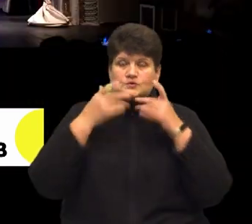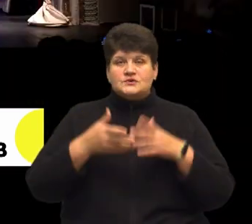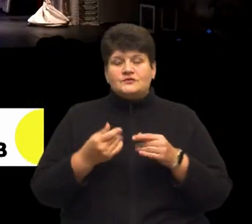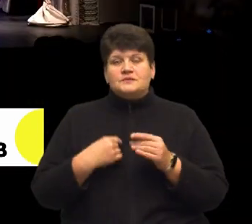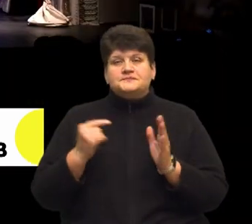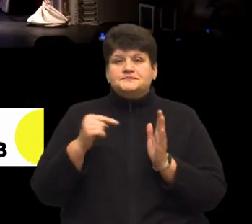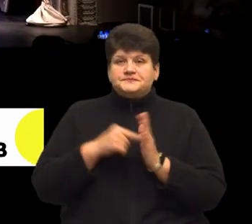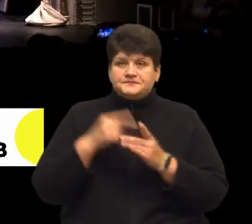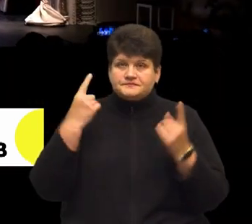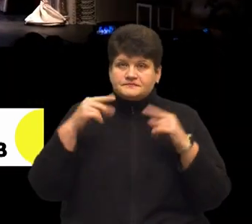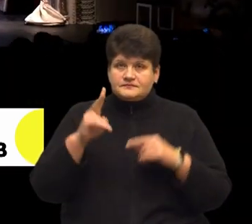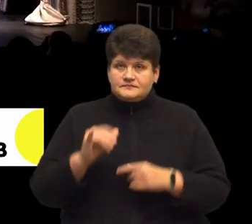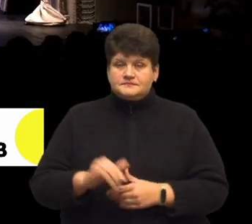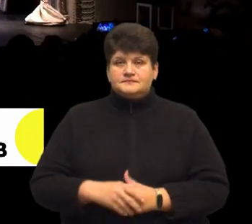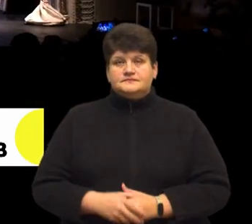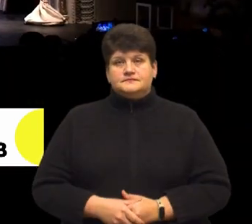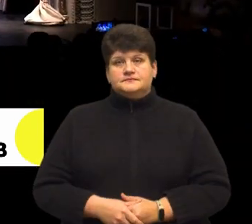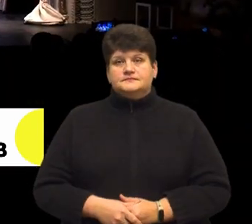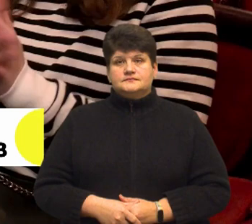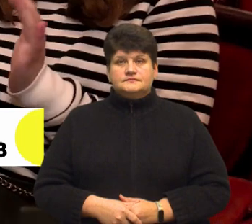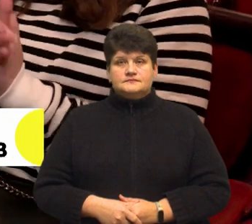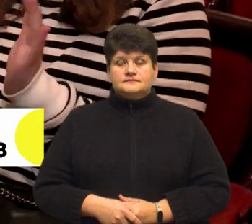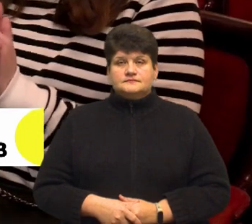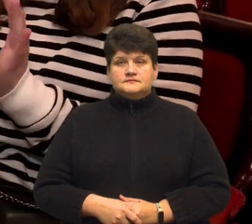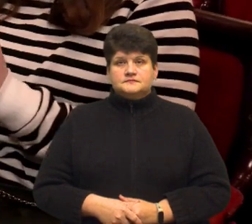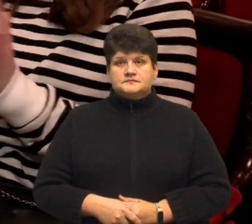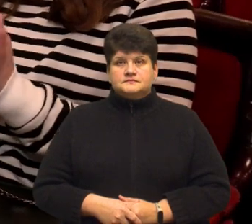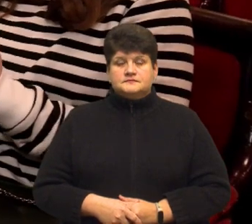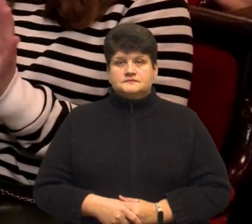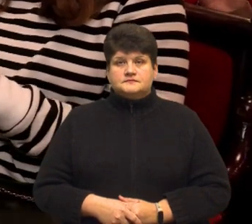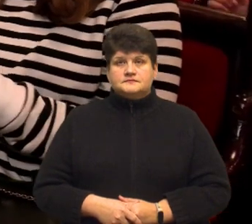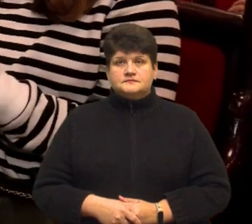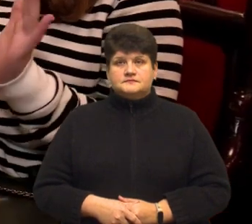казку Тетяна Панченко Оксана галіяш суспільні новини